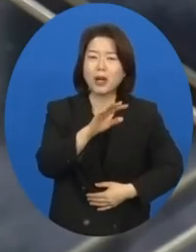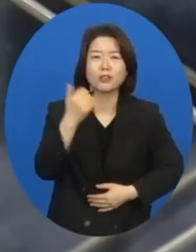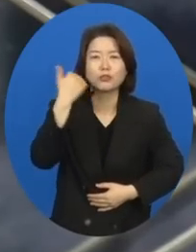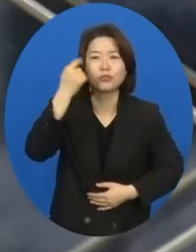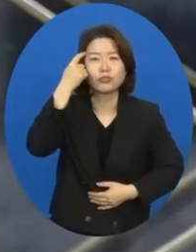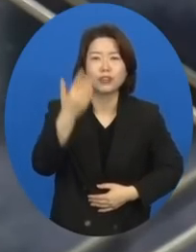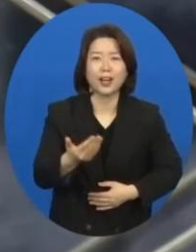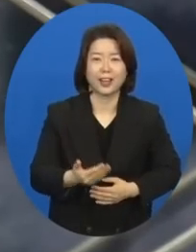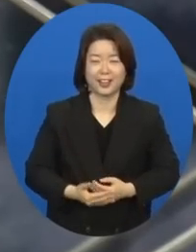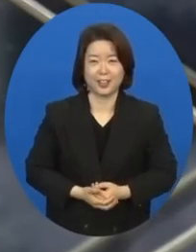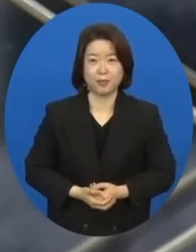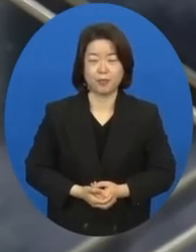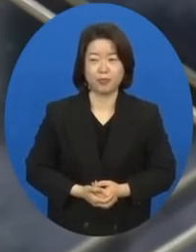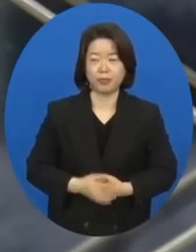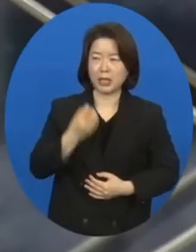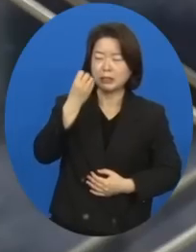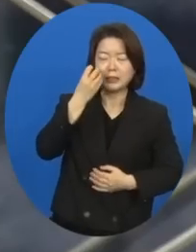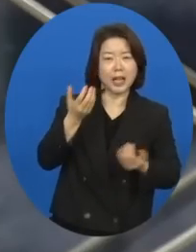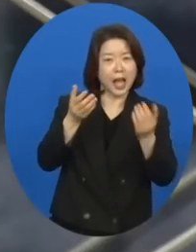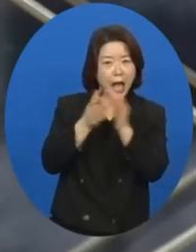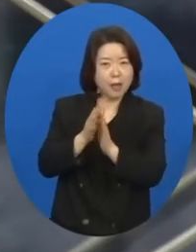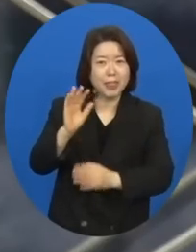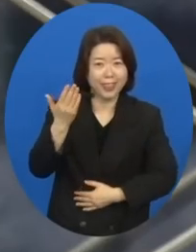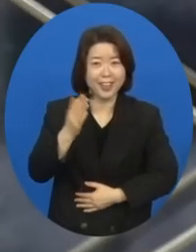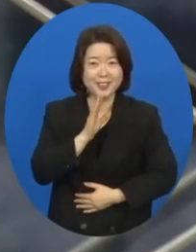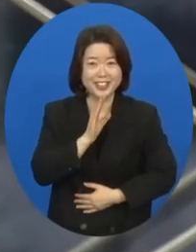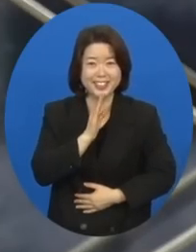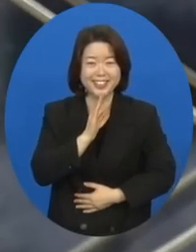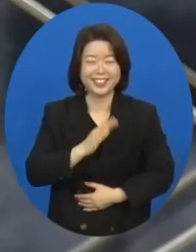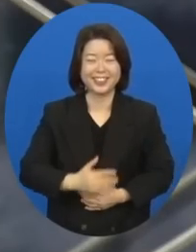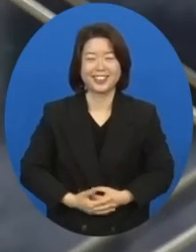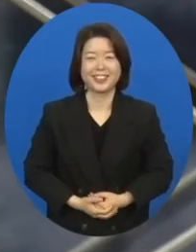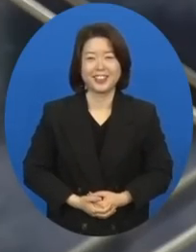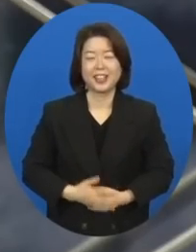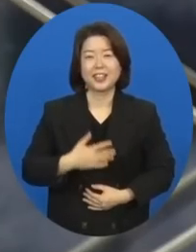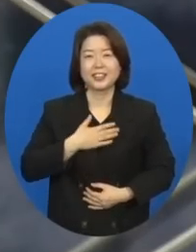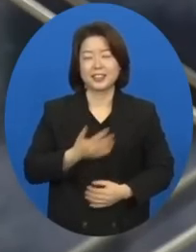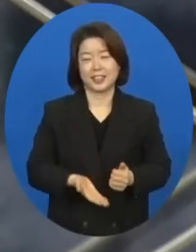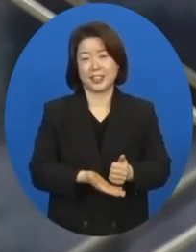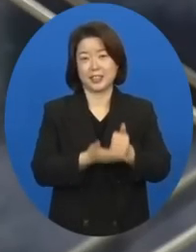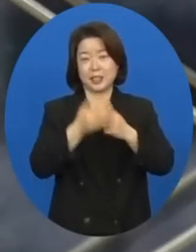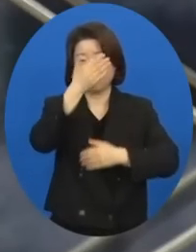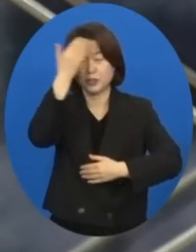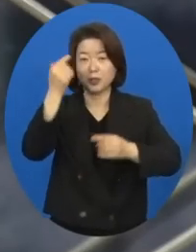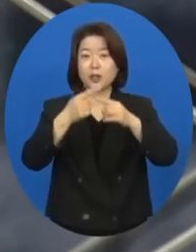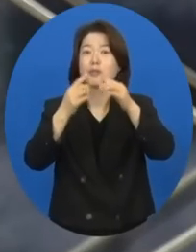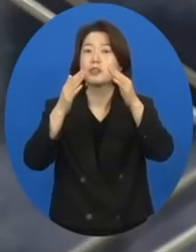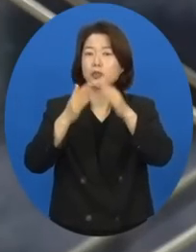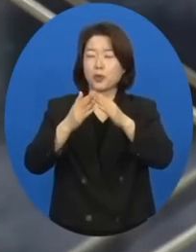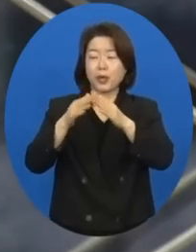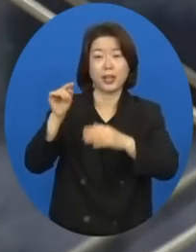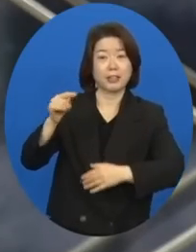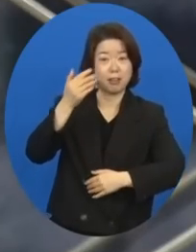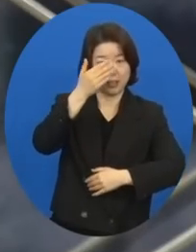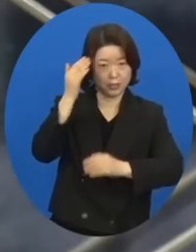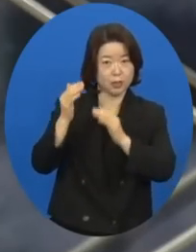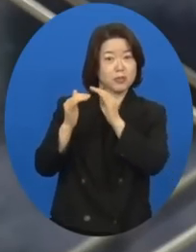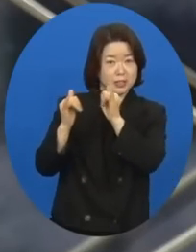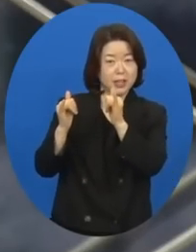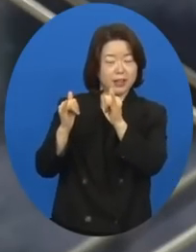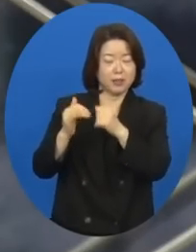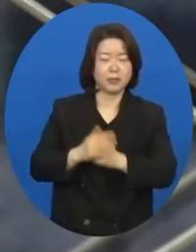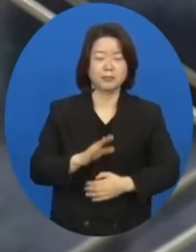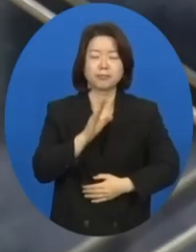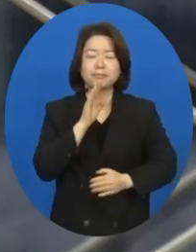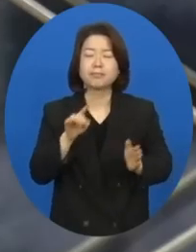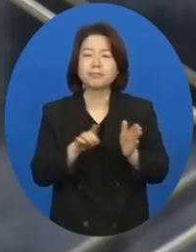여러분, 이상하게 아멘이 되시죠? 제가 섬기는 젊은이 교회 청년들이 참